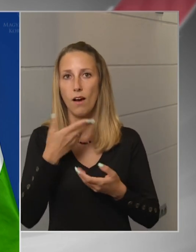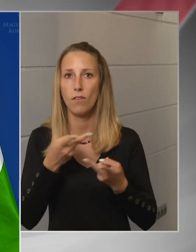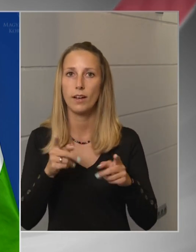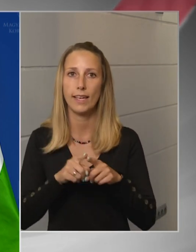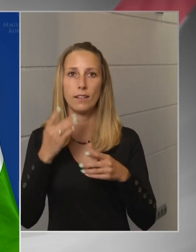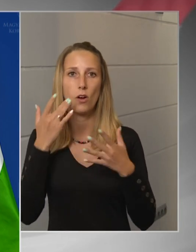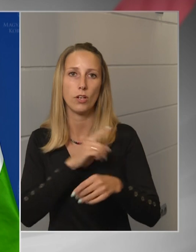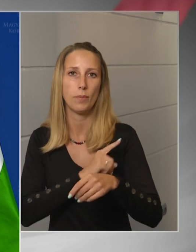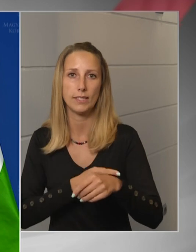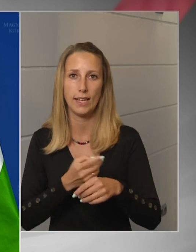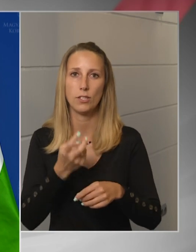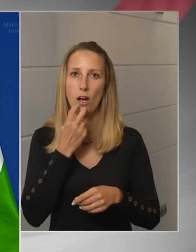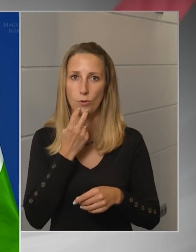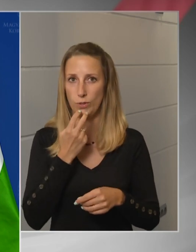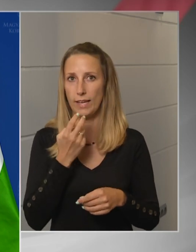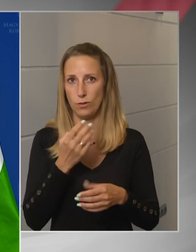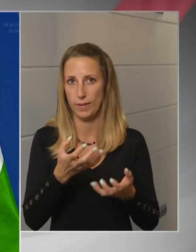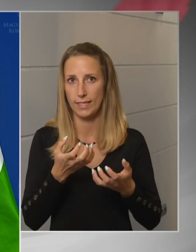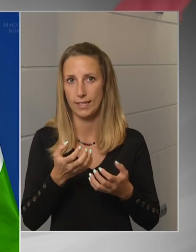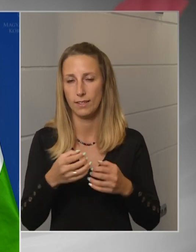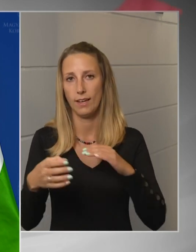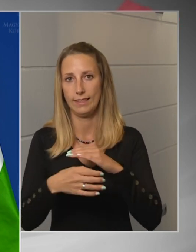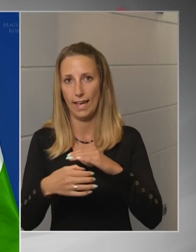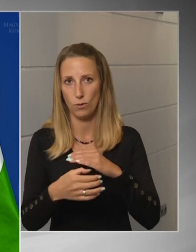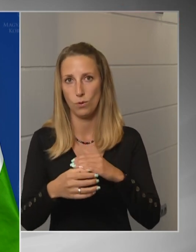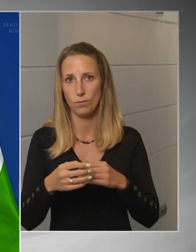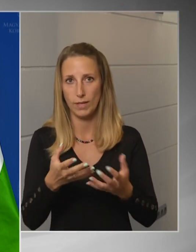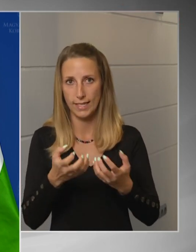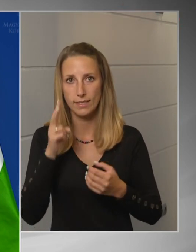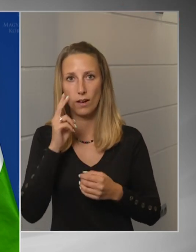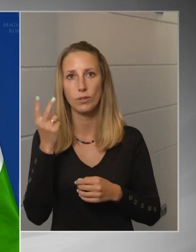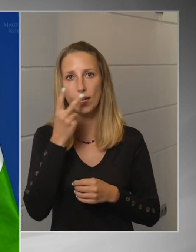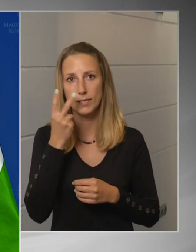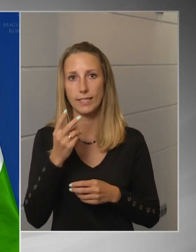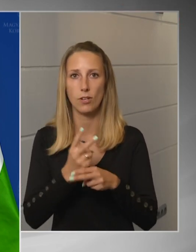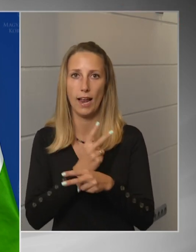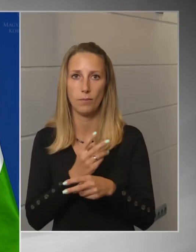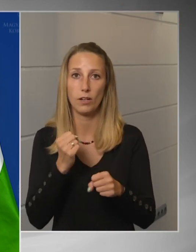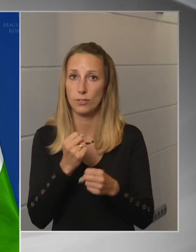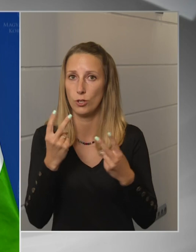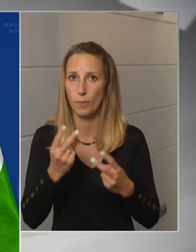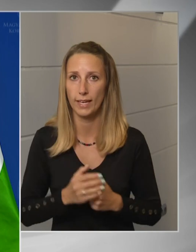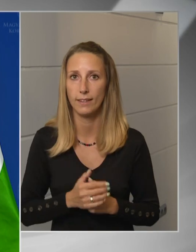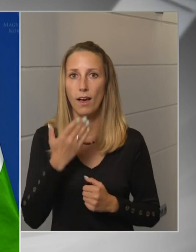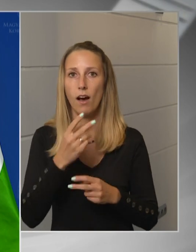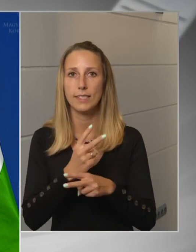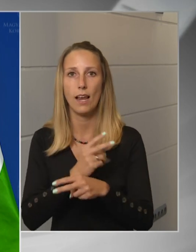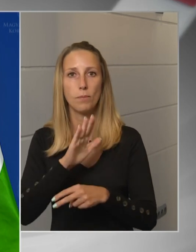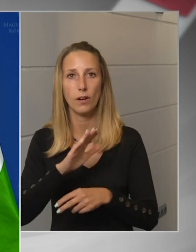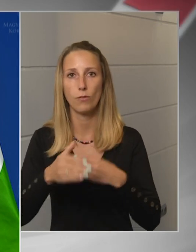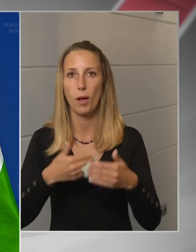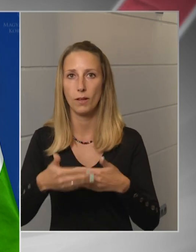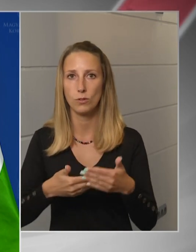akkumulátort beszerez, tároló raktárhelyet beszerez, akkor természetesen az államnak is nagyon megéri. De hogyha az államnak